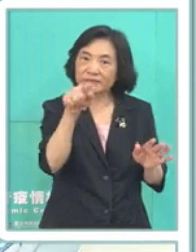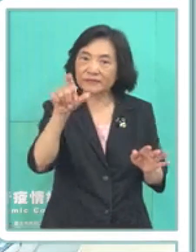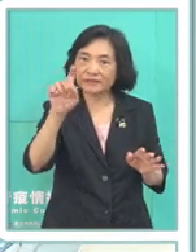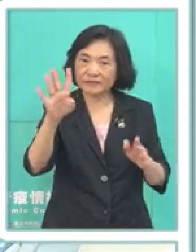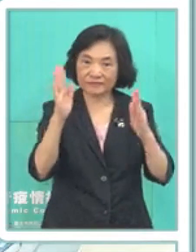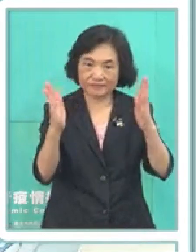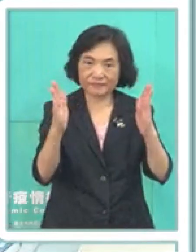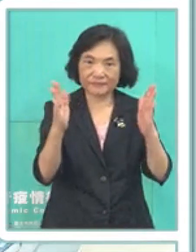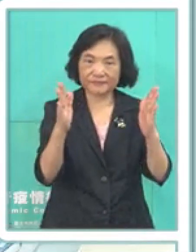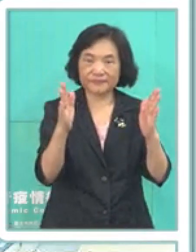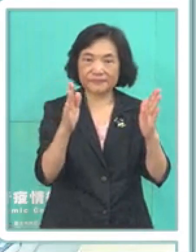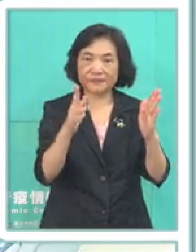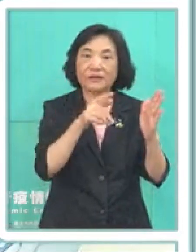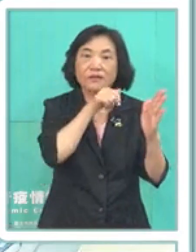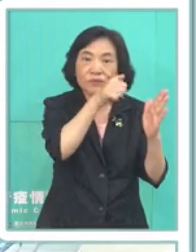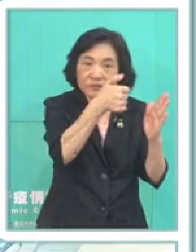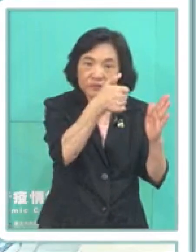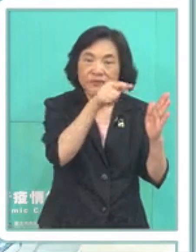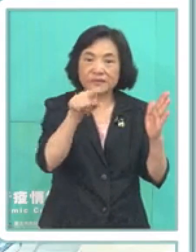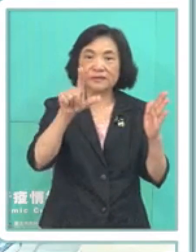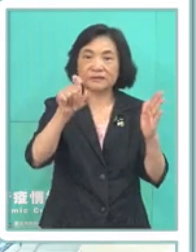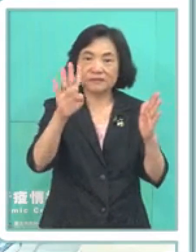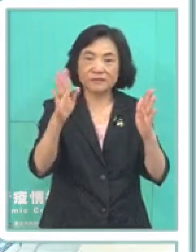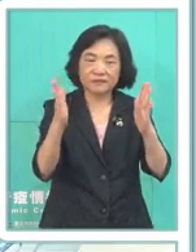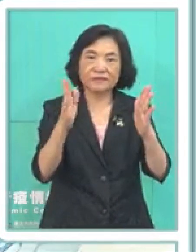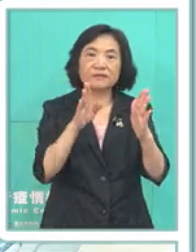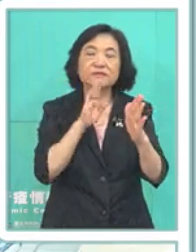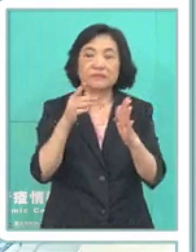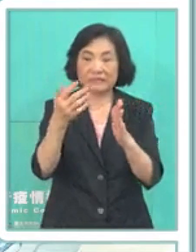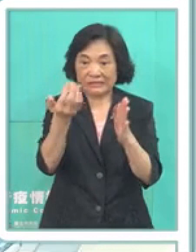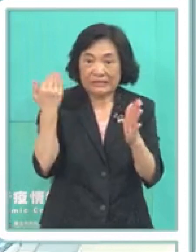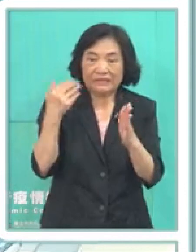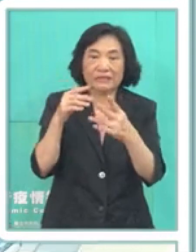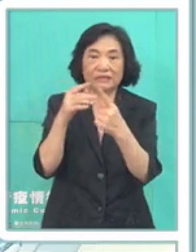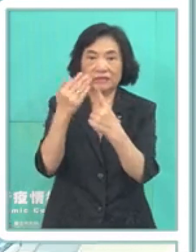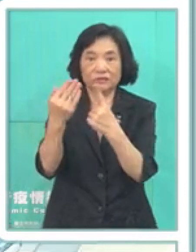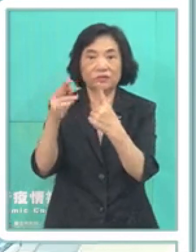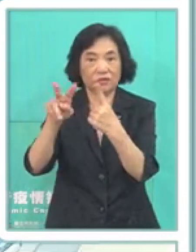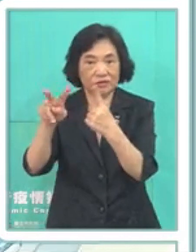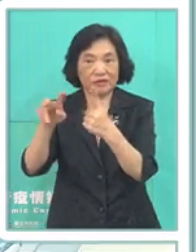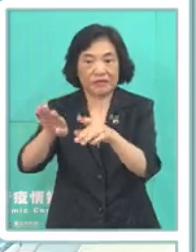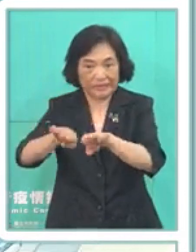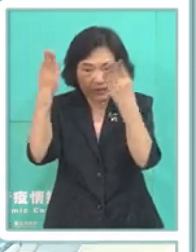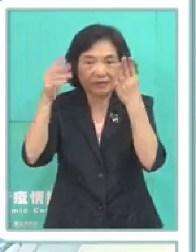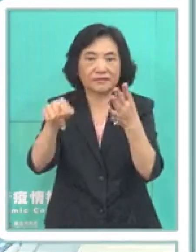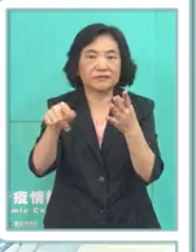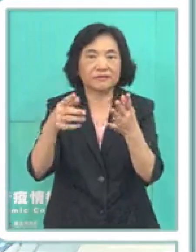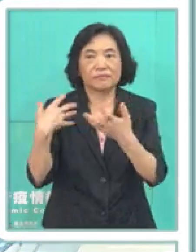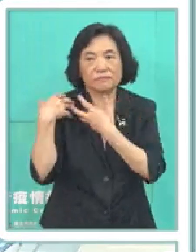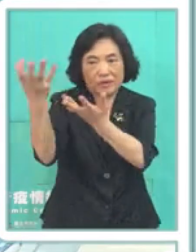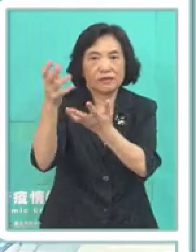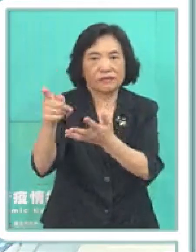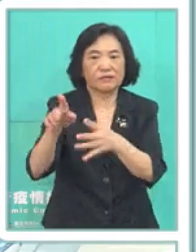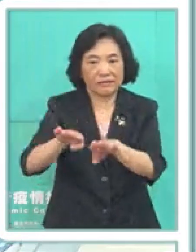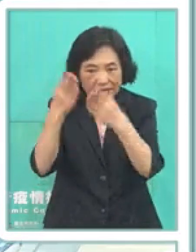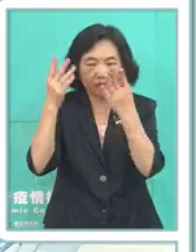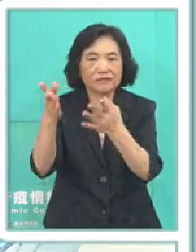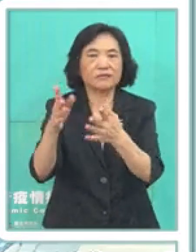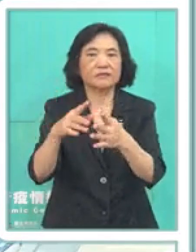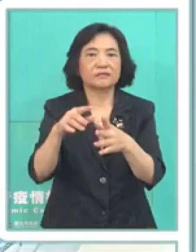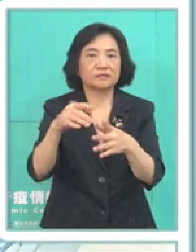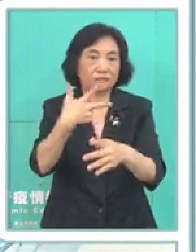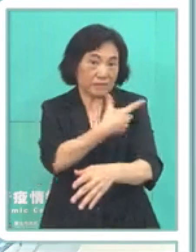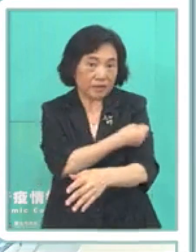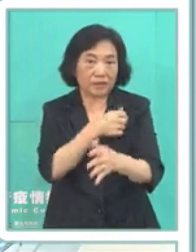50岁到64岁，这个就是1922系统开始接手的第一批。接种的是 AG